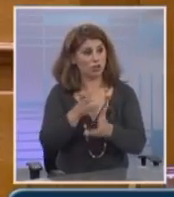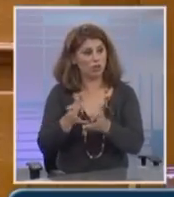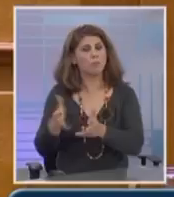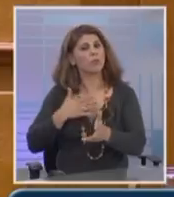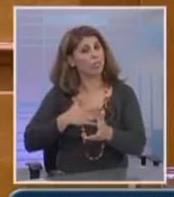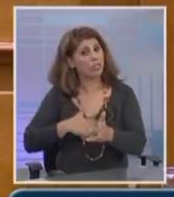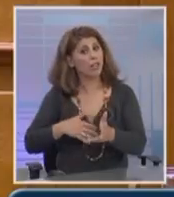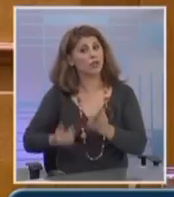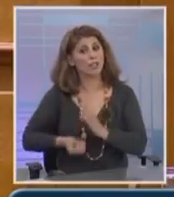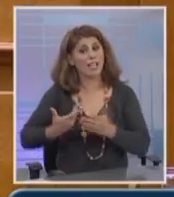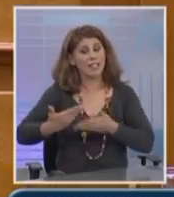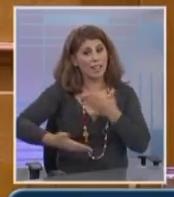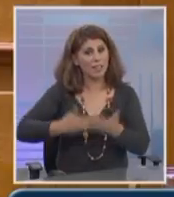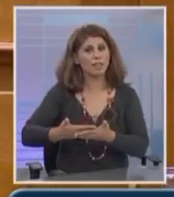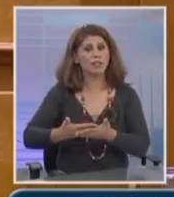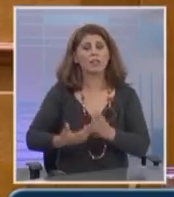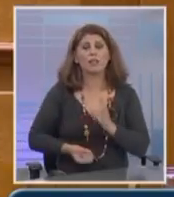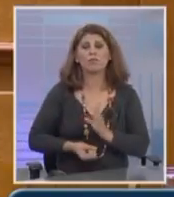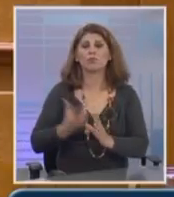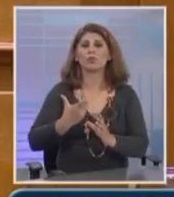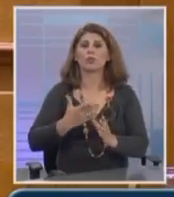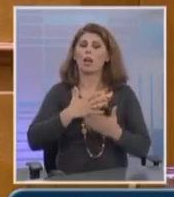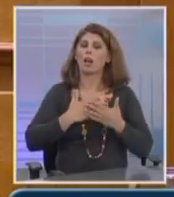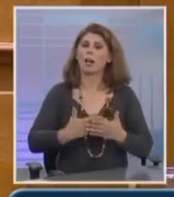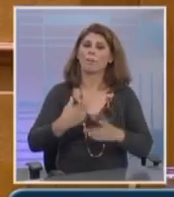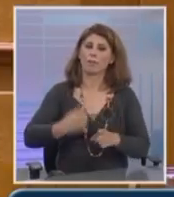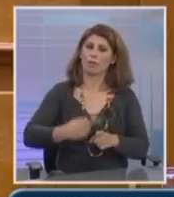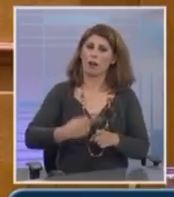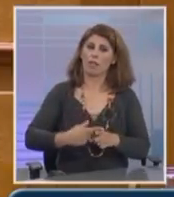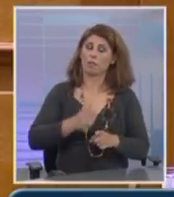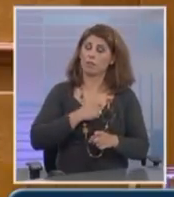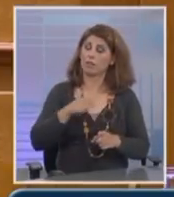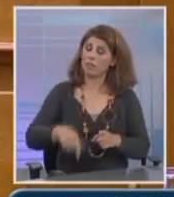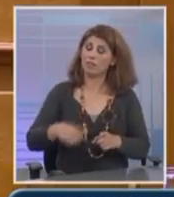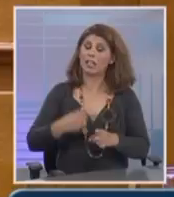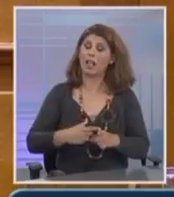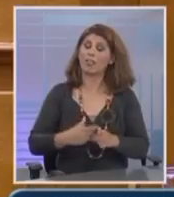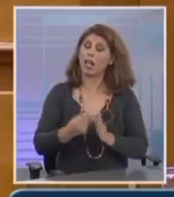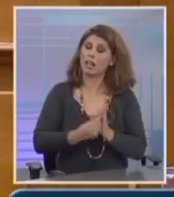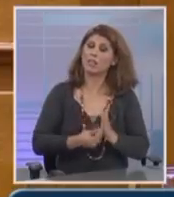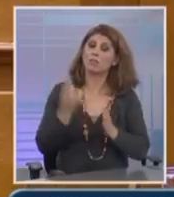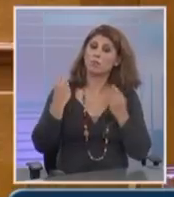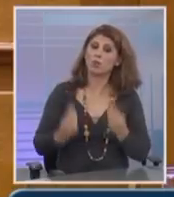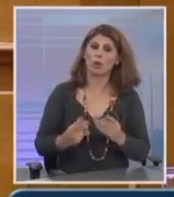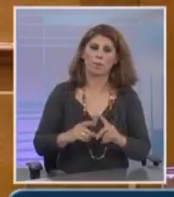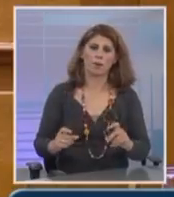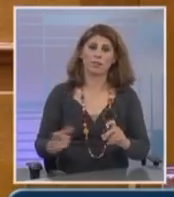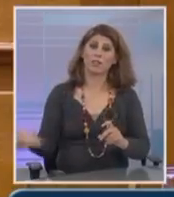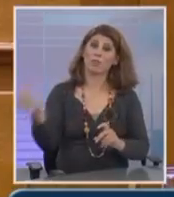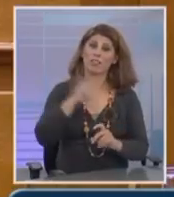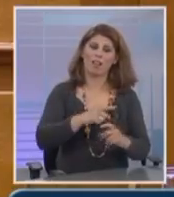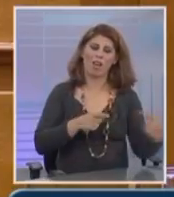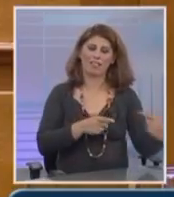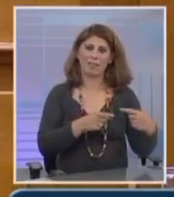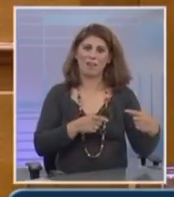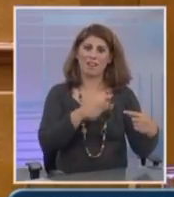δημιουργήσουν, και οι δυνάμεις του νέου πατριωτισμού, που πιστεύει ότι αυτή η χώρα αξίζει κάτι καλύτερο. Έχουμε και αντιπάλους όμως.